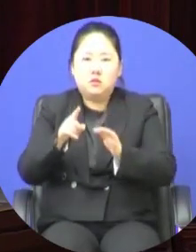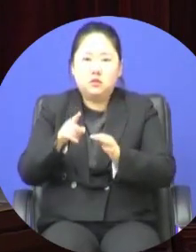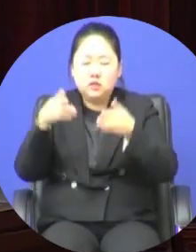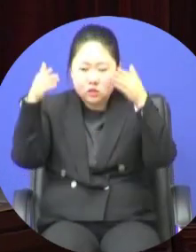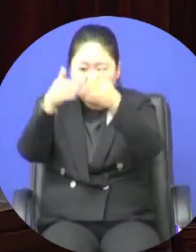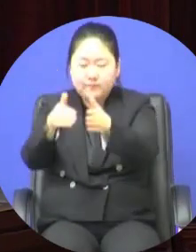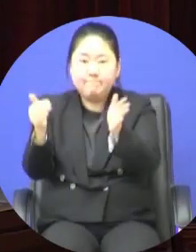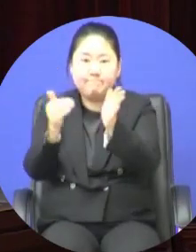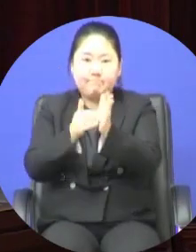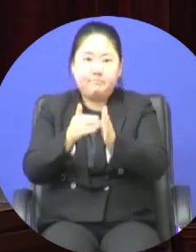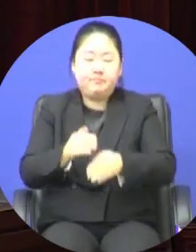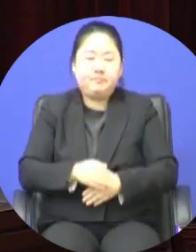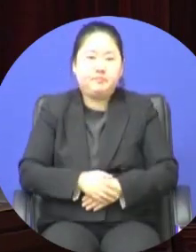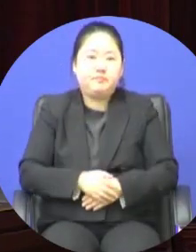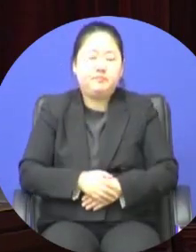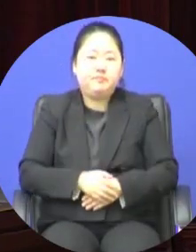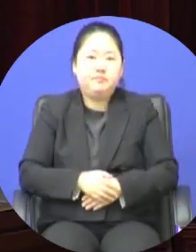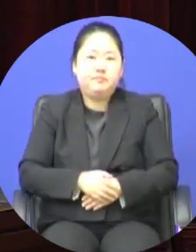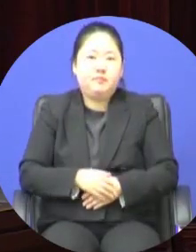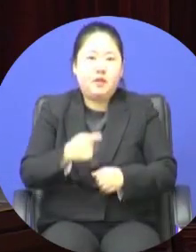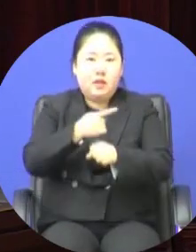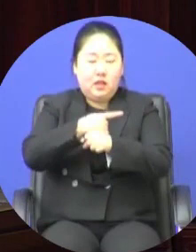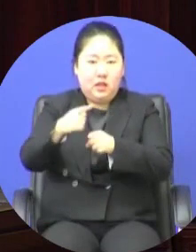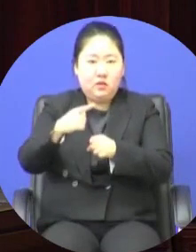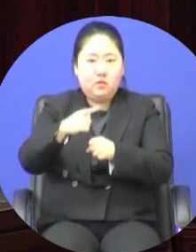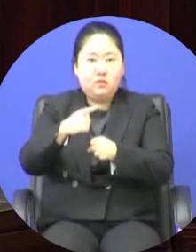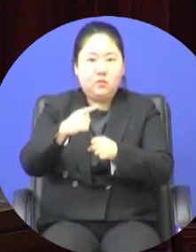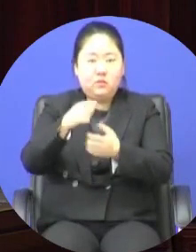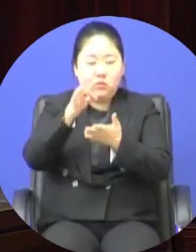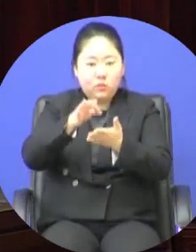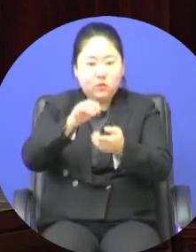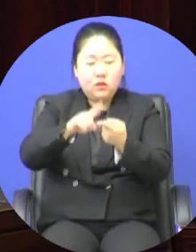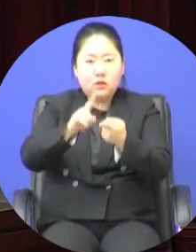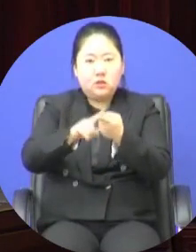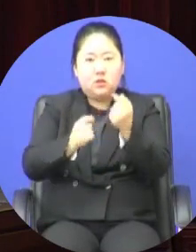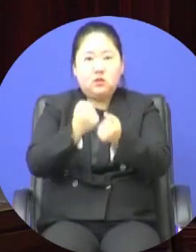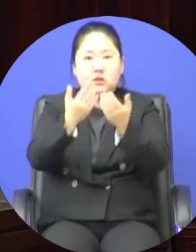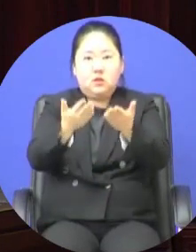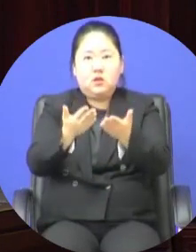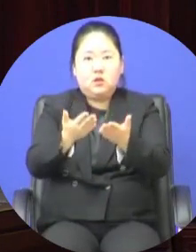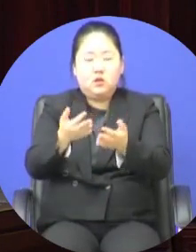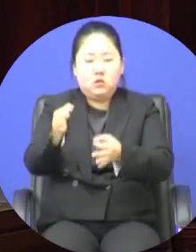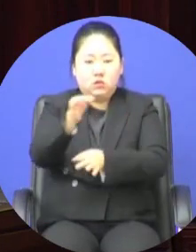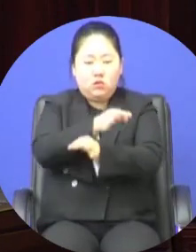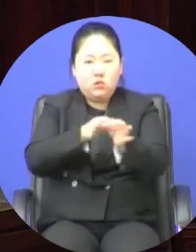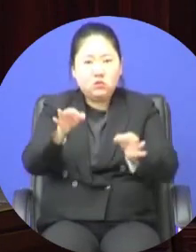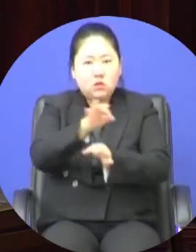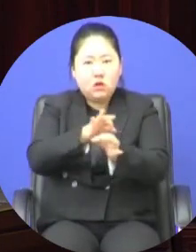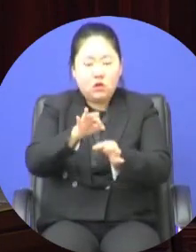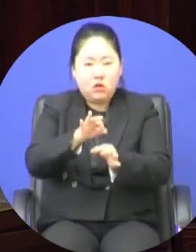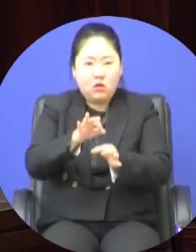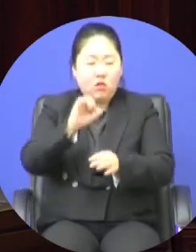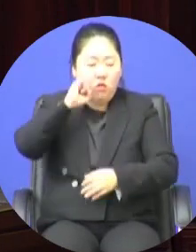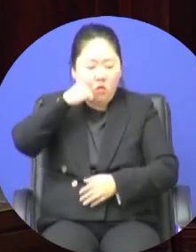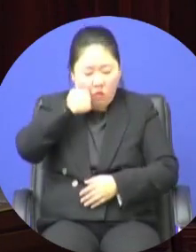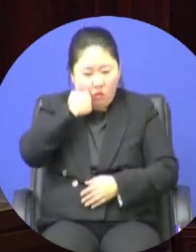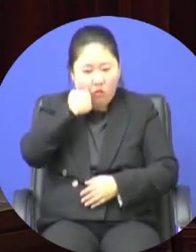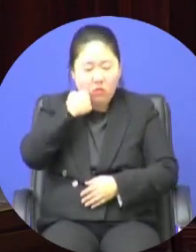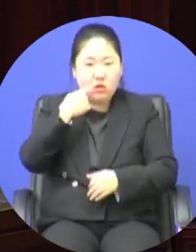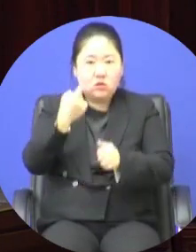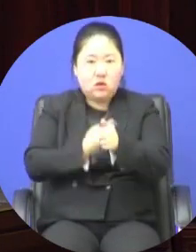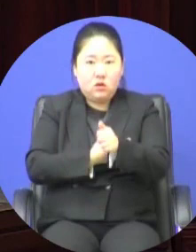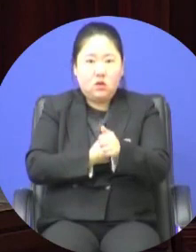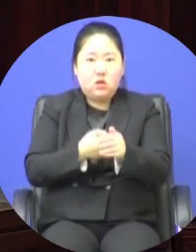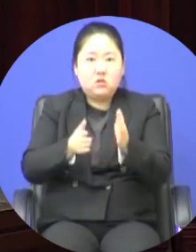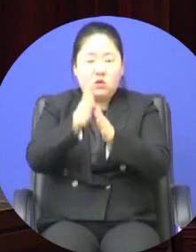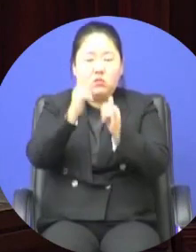내년도 재정 운영 방향에 대해 간략히 설명드리겠습니다. 경제 불황이 지속되면 가계소득은 줄고 물가는 높아져